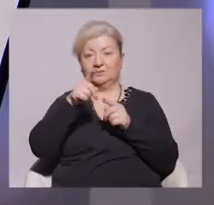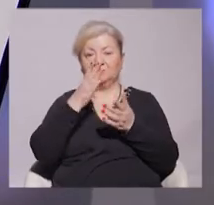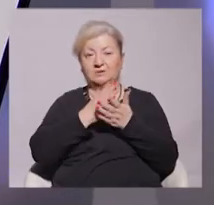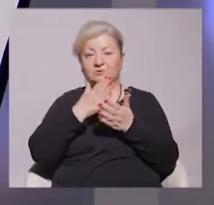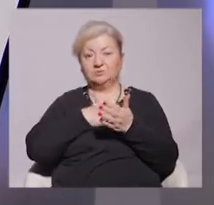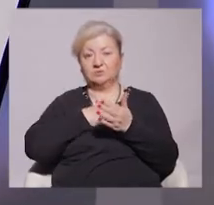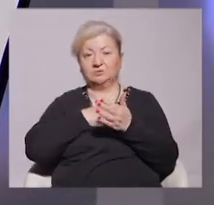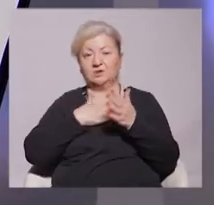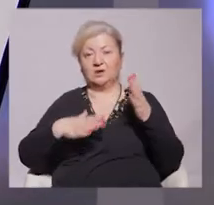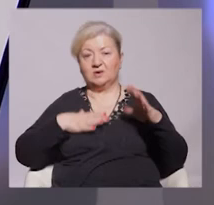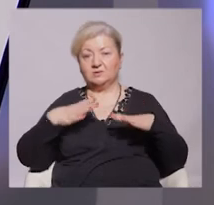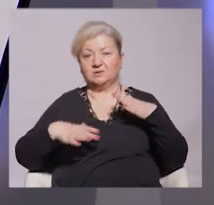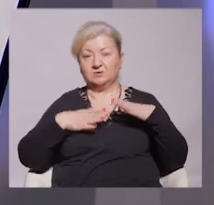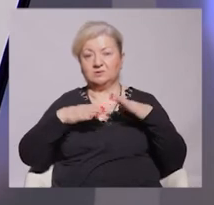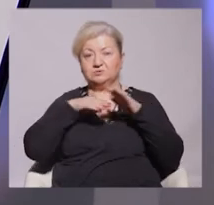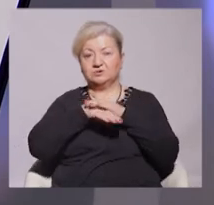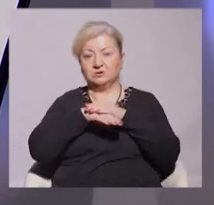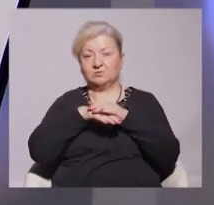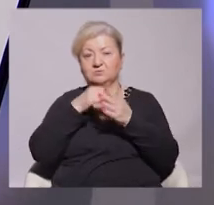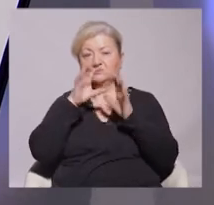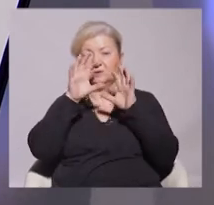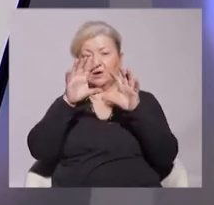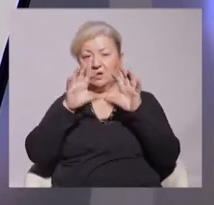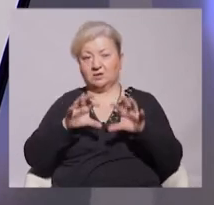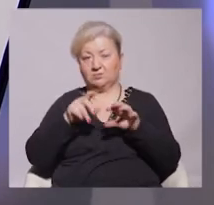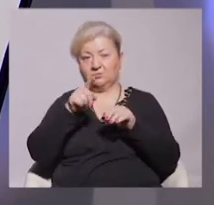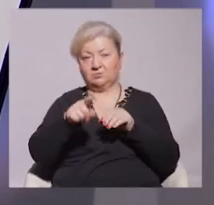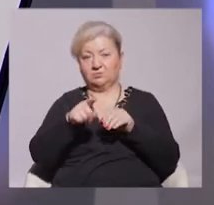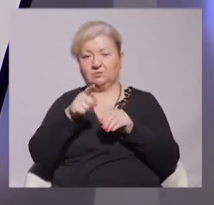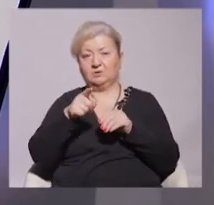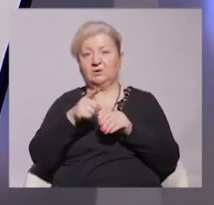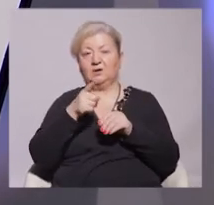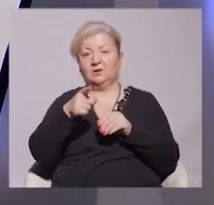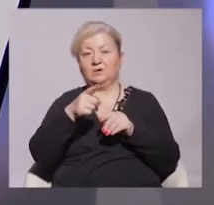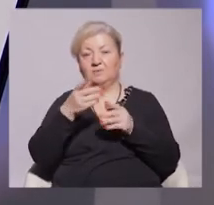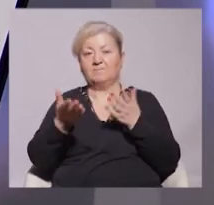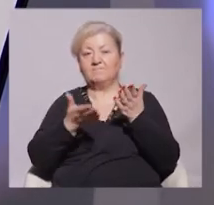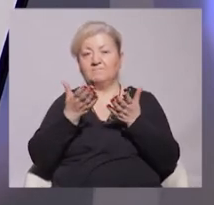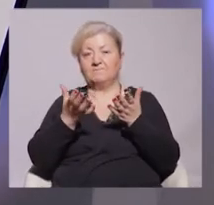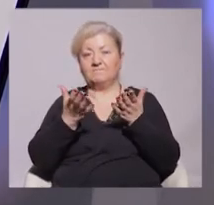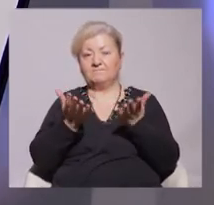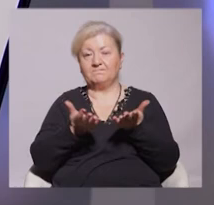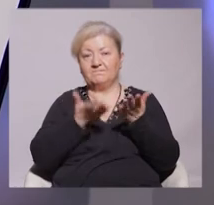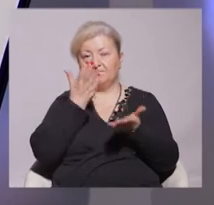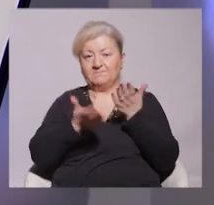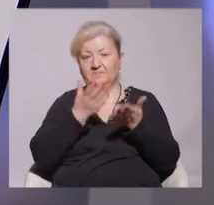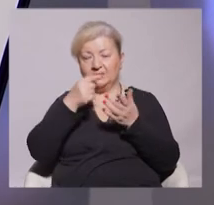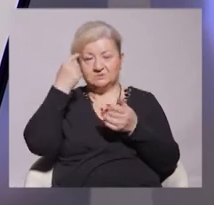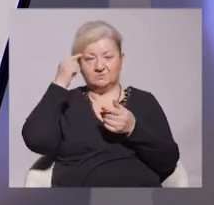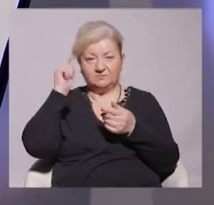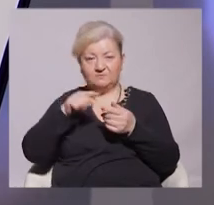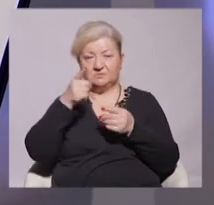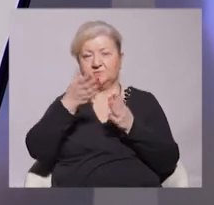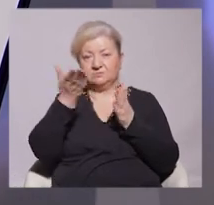კანონი. აქედან ჩვენ მასები ვიცით, მაგრამ როგორც ხედავთ, აქ მასები იკვეცება და არც